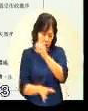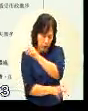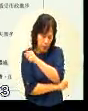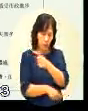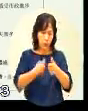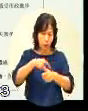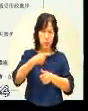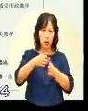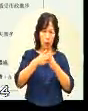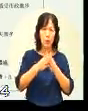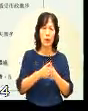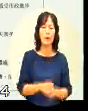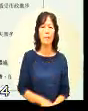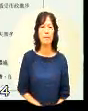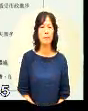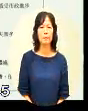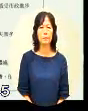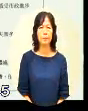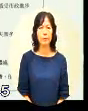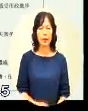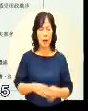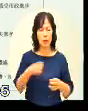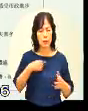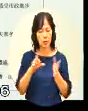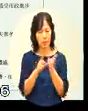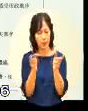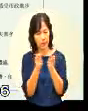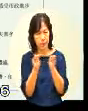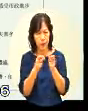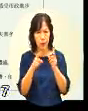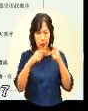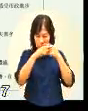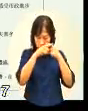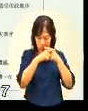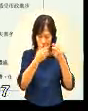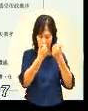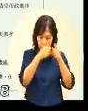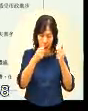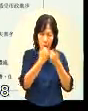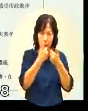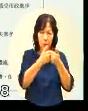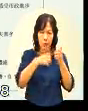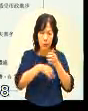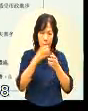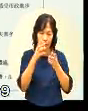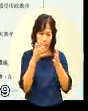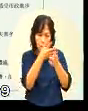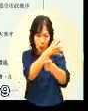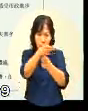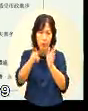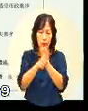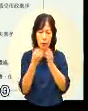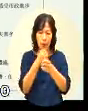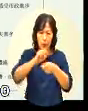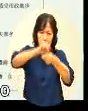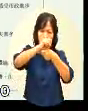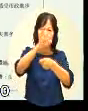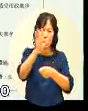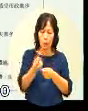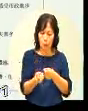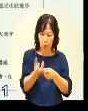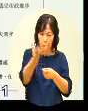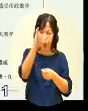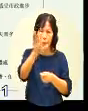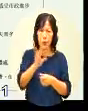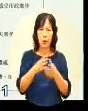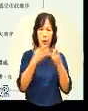起。好，所以这是我们最近研考会它的民调出来，而且它有偏高的取向，好，